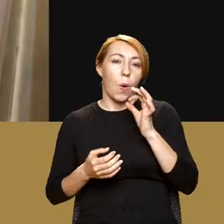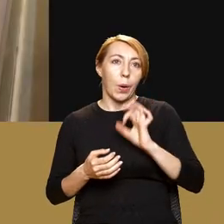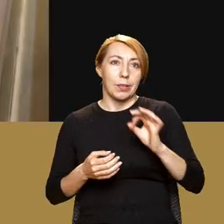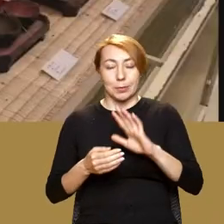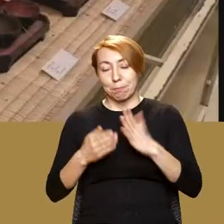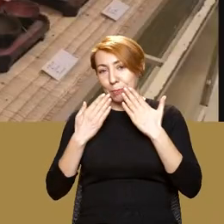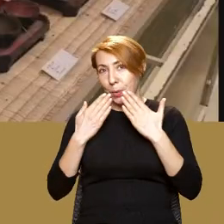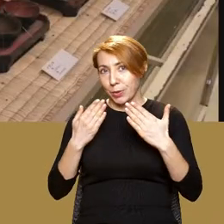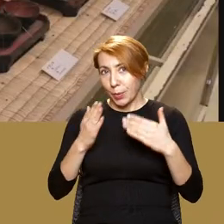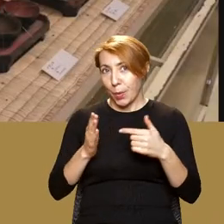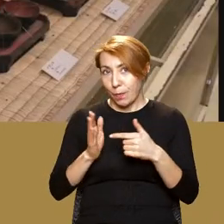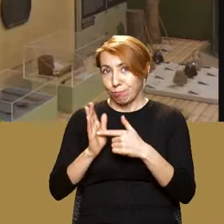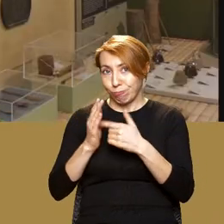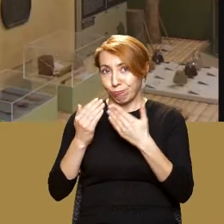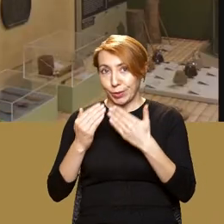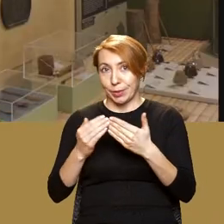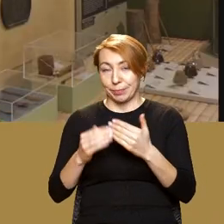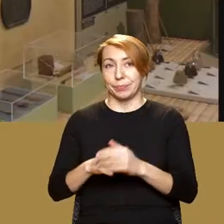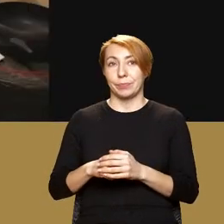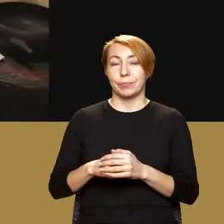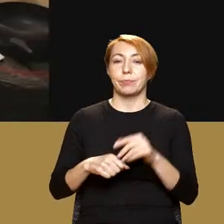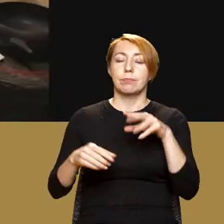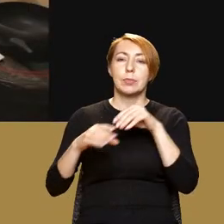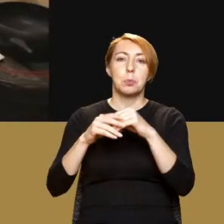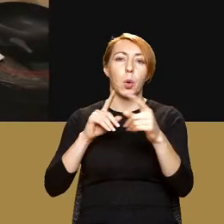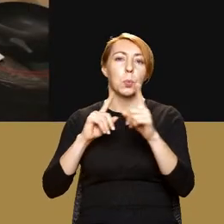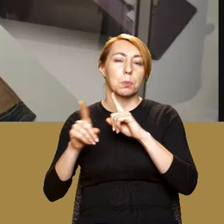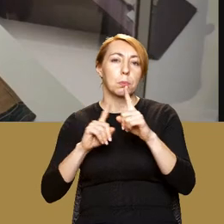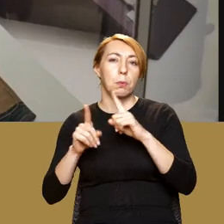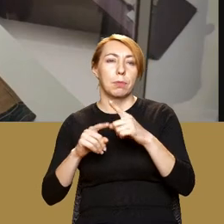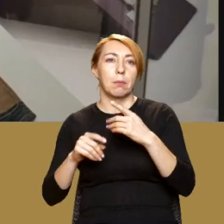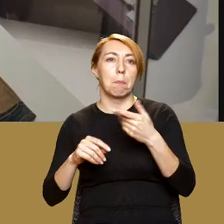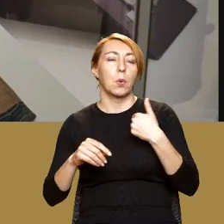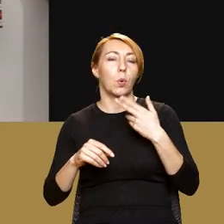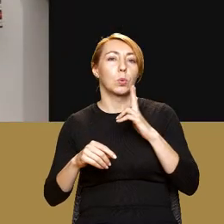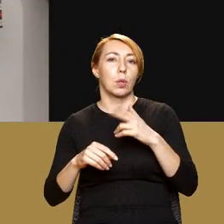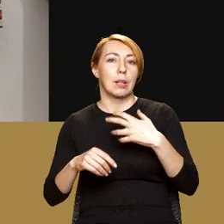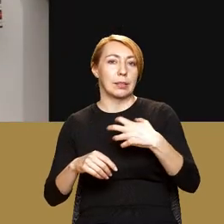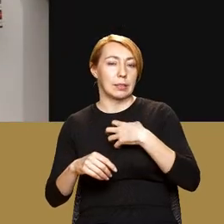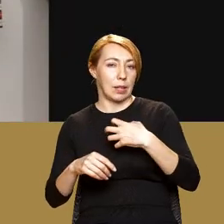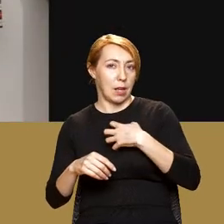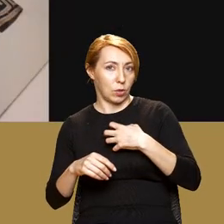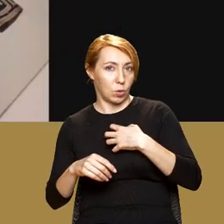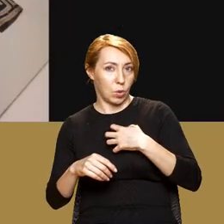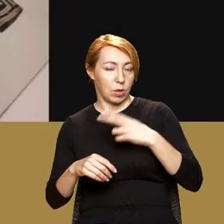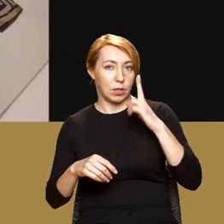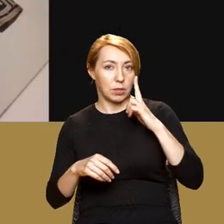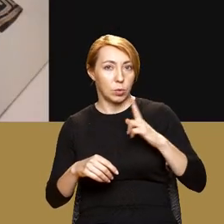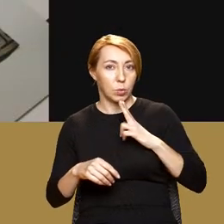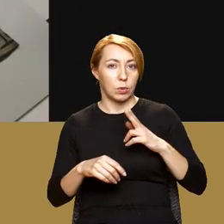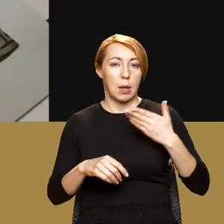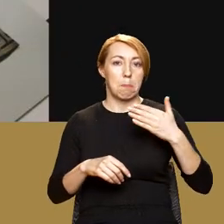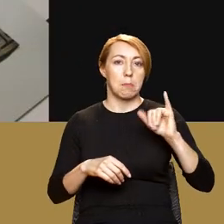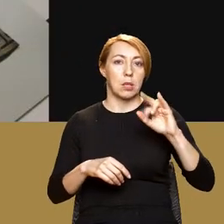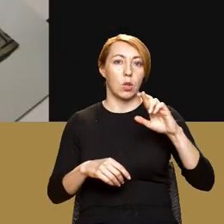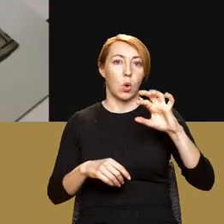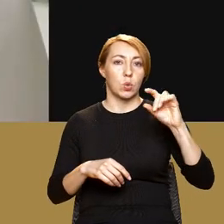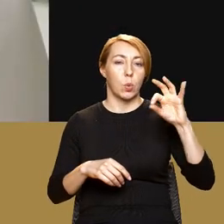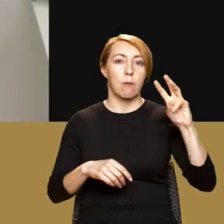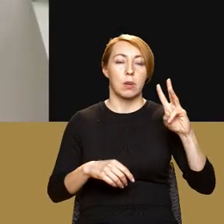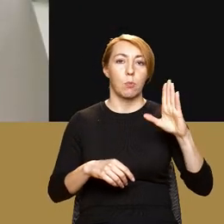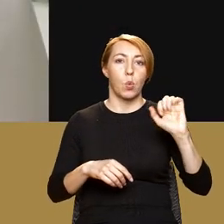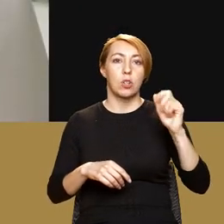za to podziękować. W tych rozmowach uczestniczyli obecny wtedy dyrektor Instytutu Mirosław Błaszczak i pani